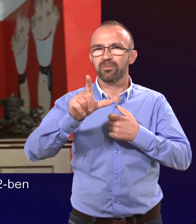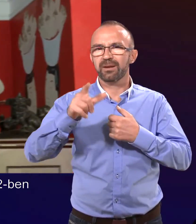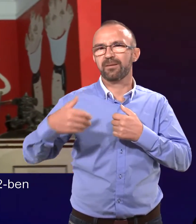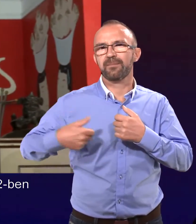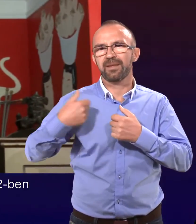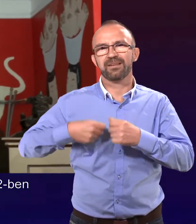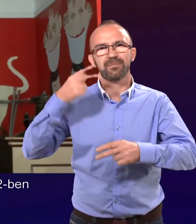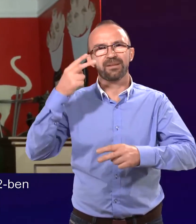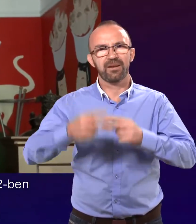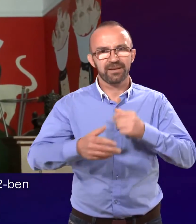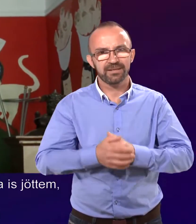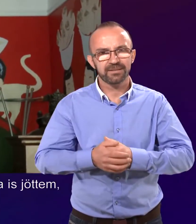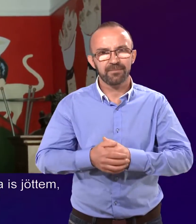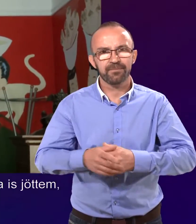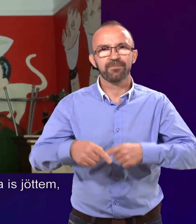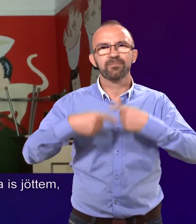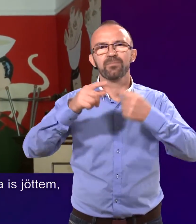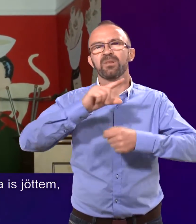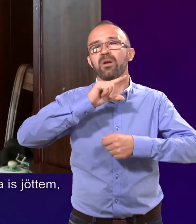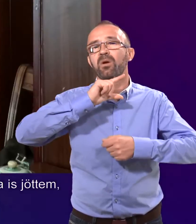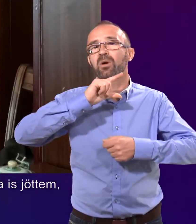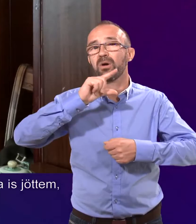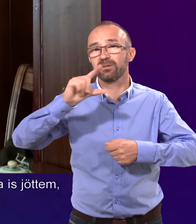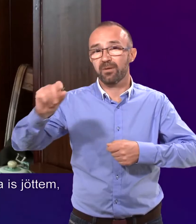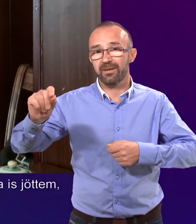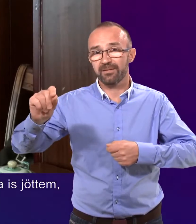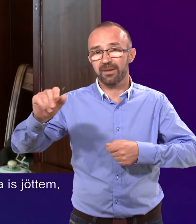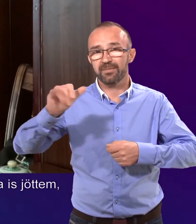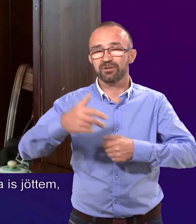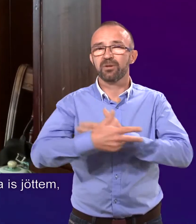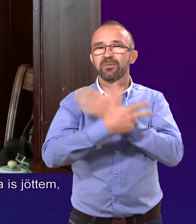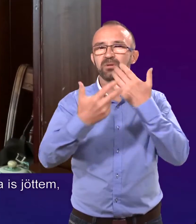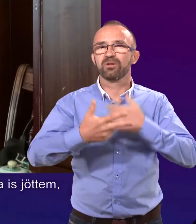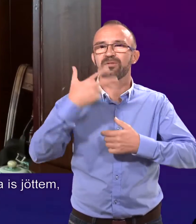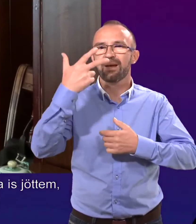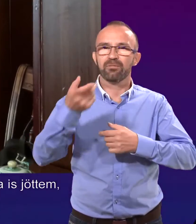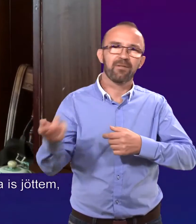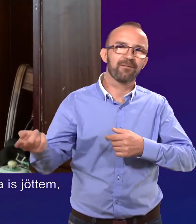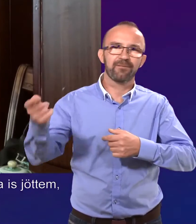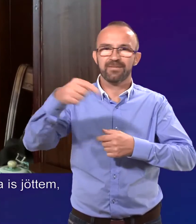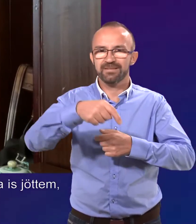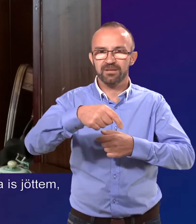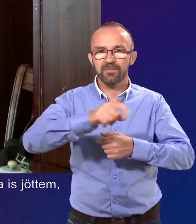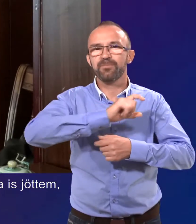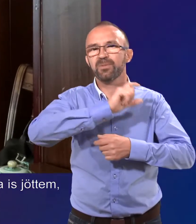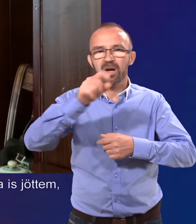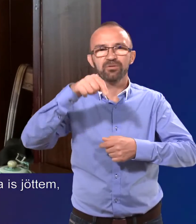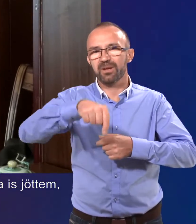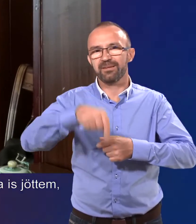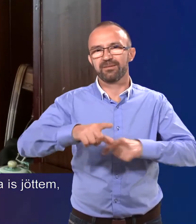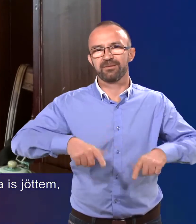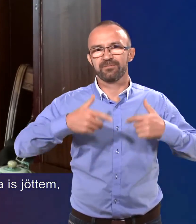Agrár Egyetemet végeztem, akkor mentem haza, és 83-ban már visszajöttem